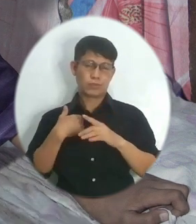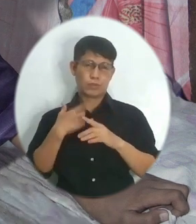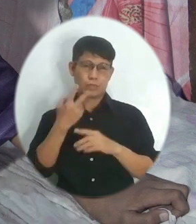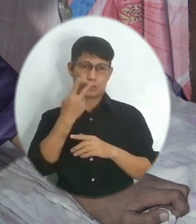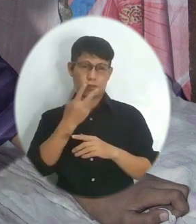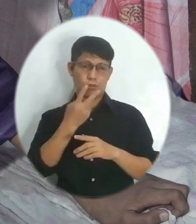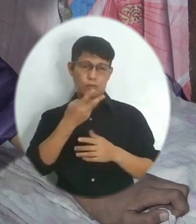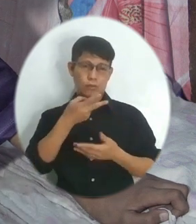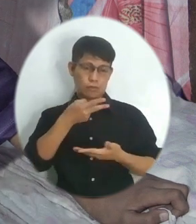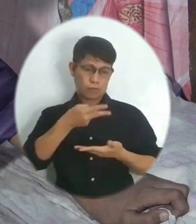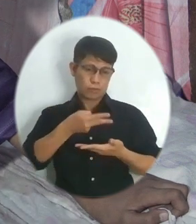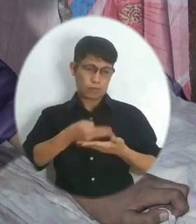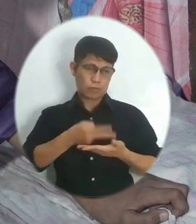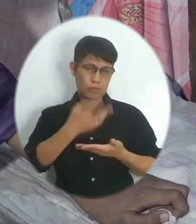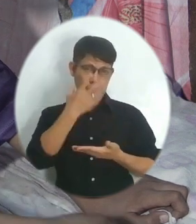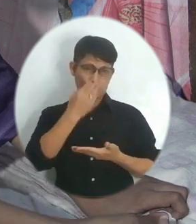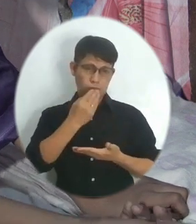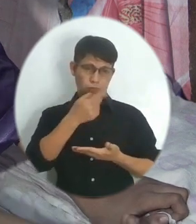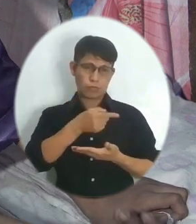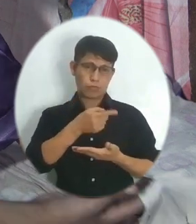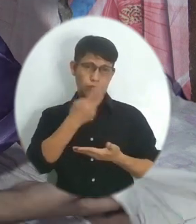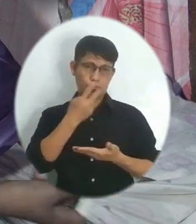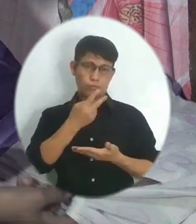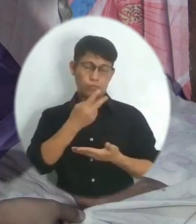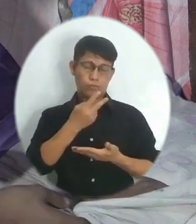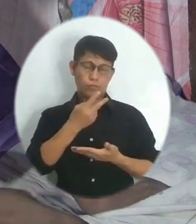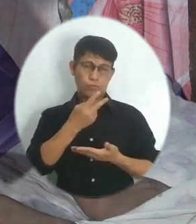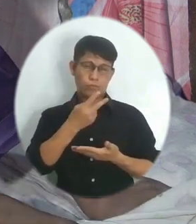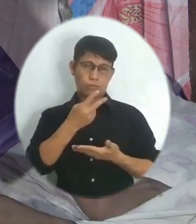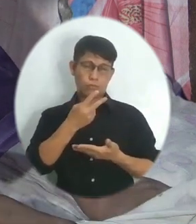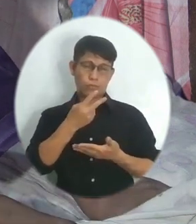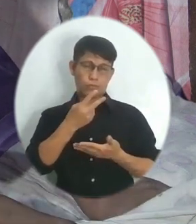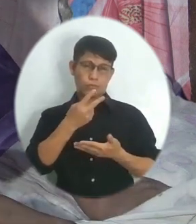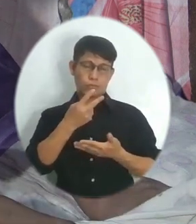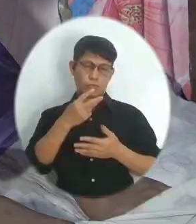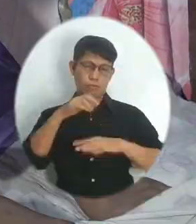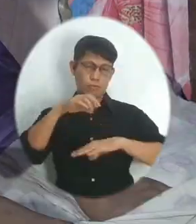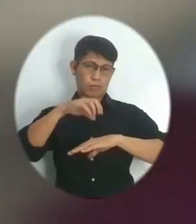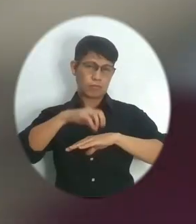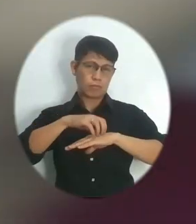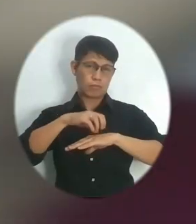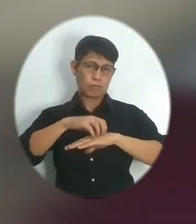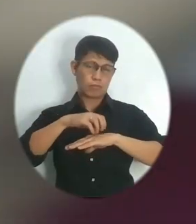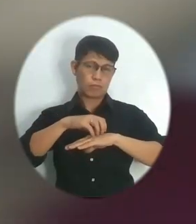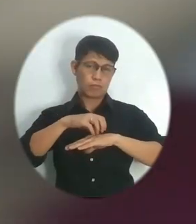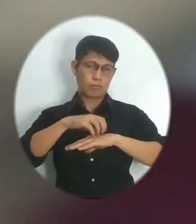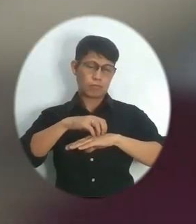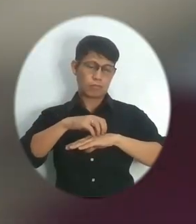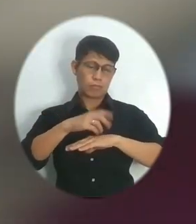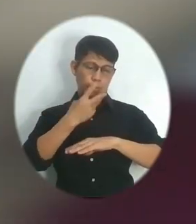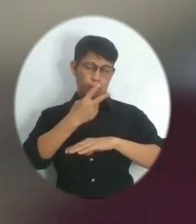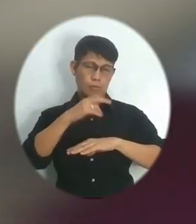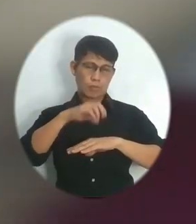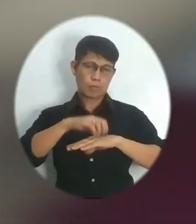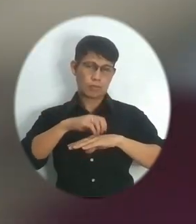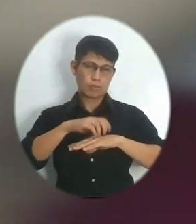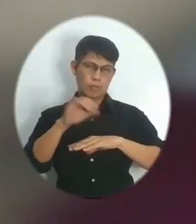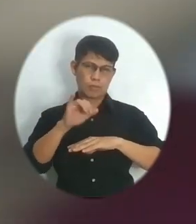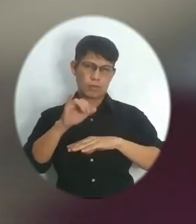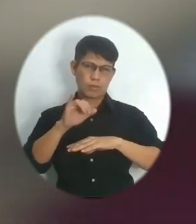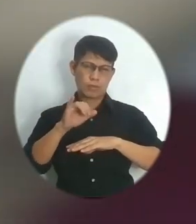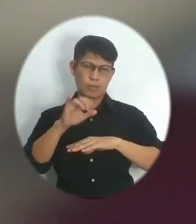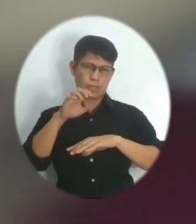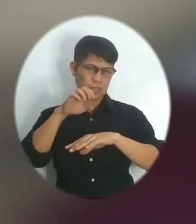tulog po siya. Pag-gising po niya, sir, may kunting bukol po sa na parang kagat-ipis. Pero